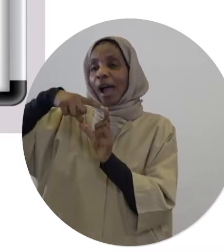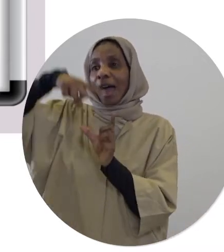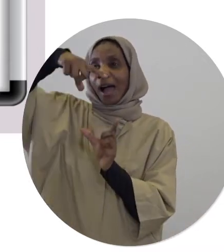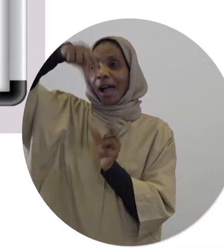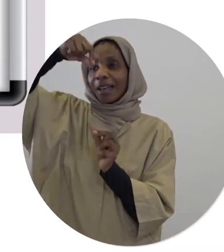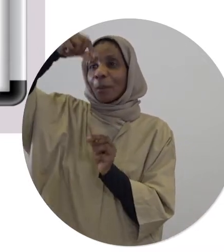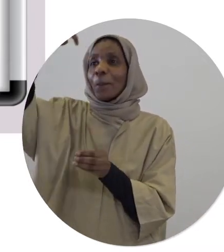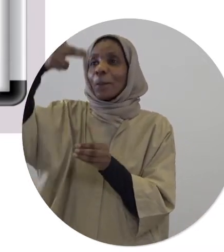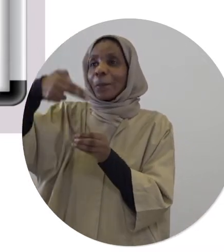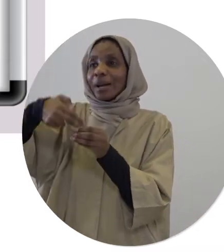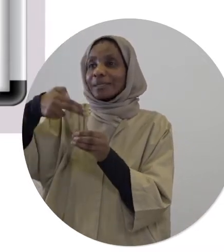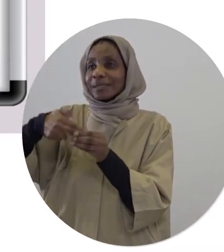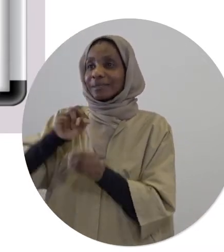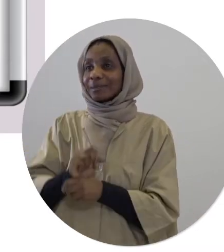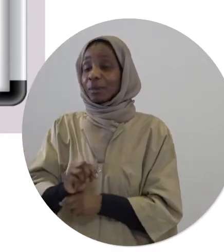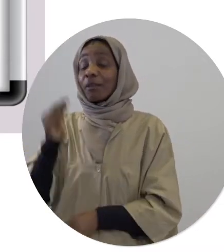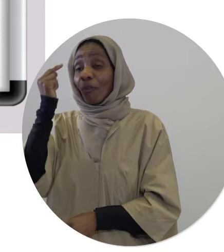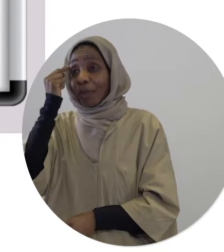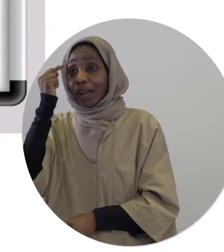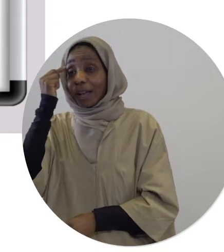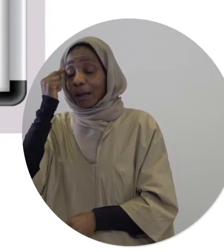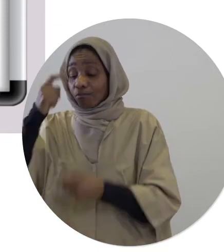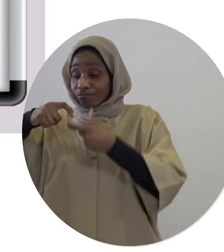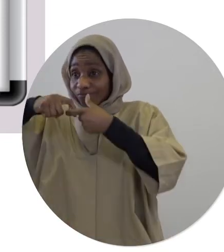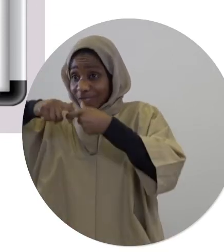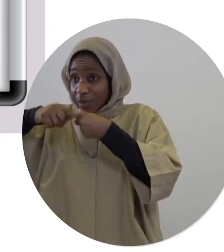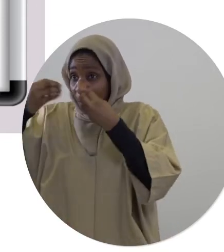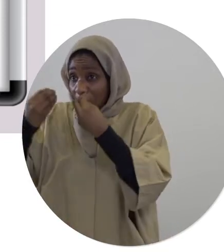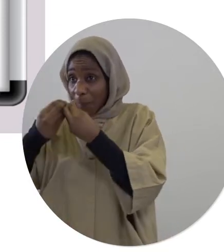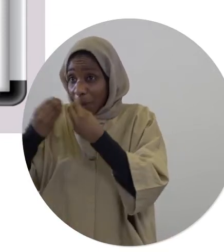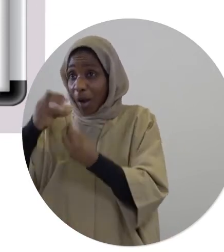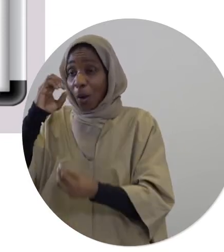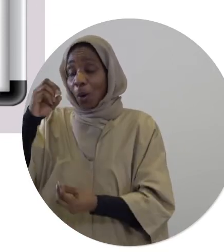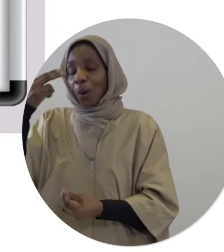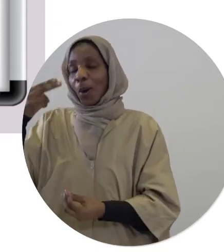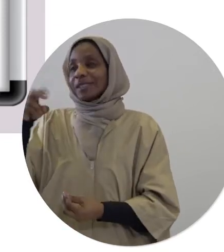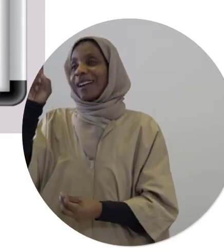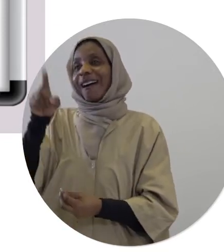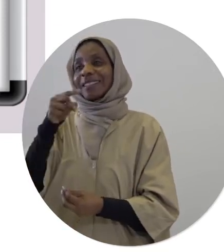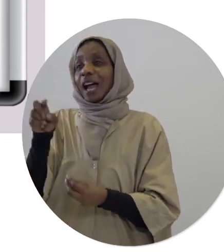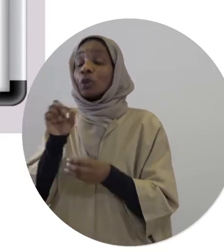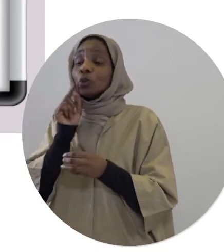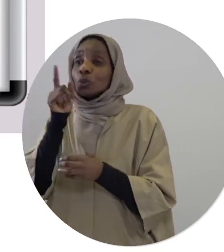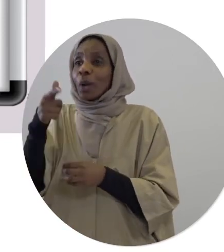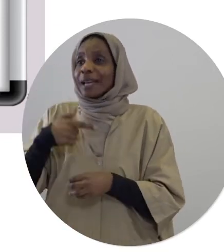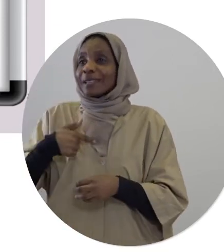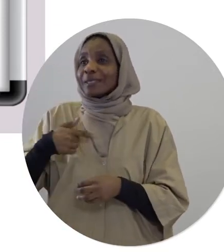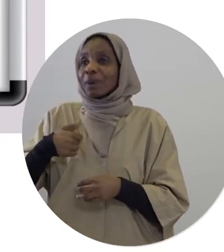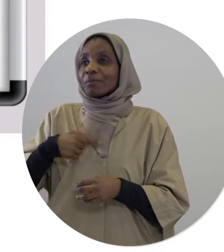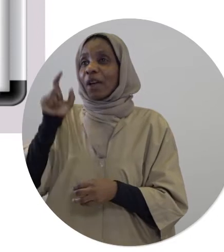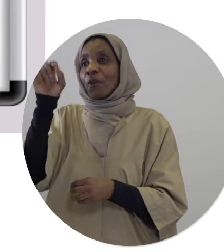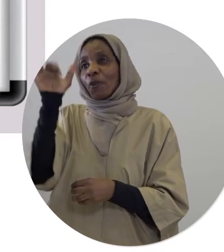بنزين، ولكن تذكر لا تتصل حلقة البنزين مباشرة بمجموعة الهيدروكسيل.